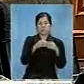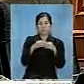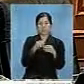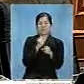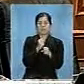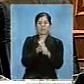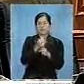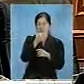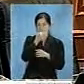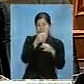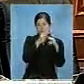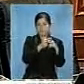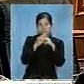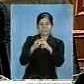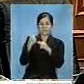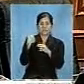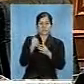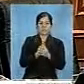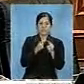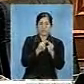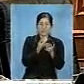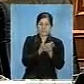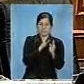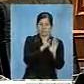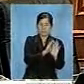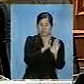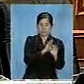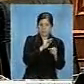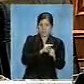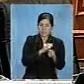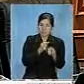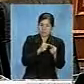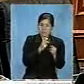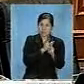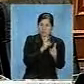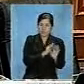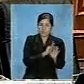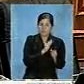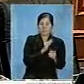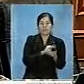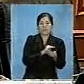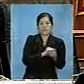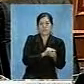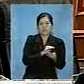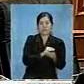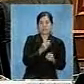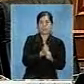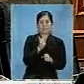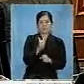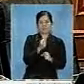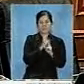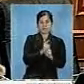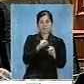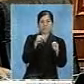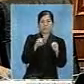ารถเข้ามาออมกันได้อย่างมากมายแทนที่จะเป็นเพียงจำนวน1,200,000 คนอย่างเช่นที่มาตรา40ของกองทุน